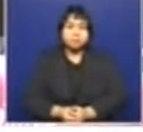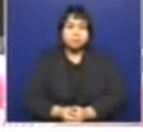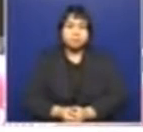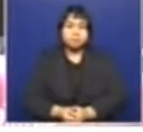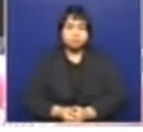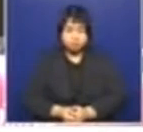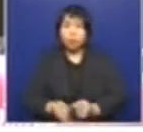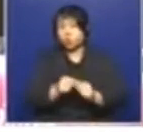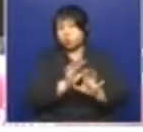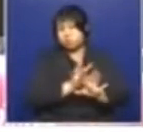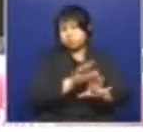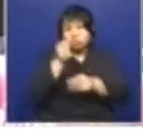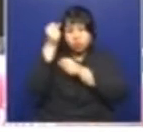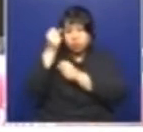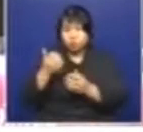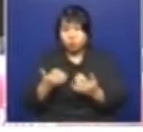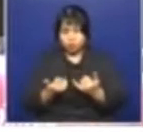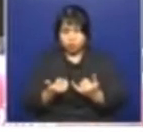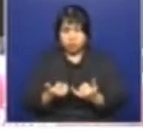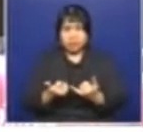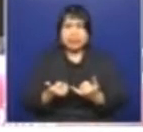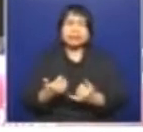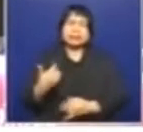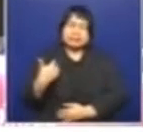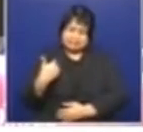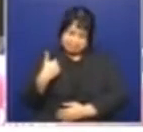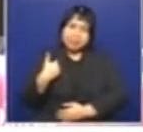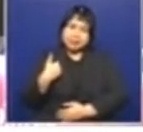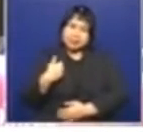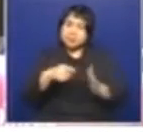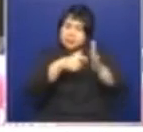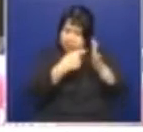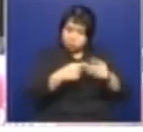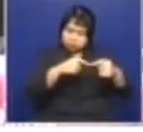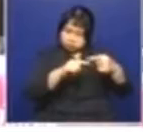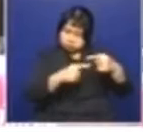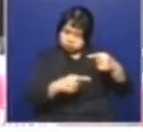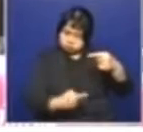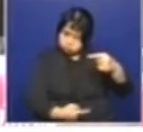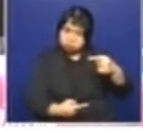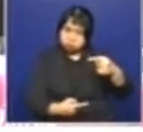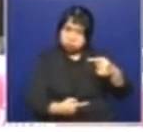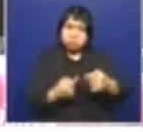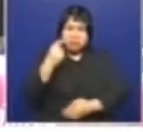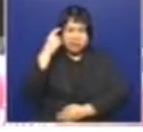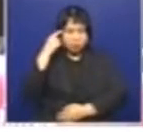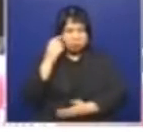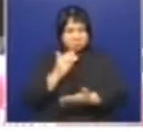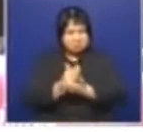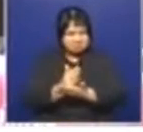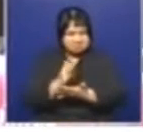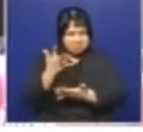การเมืองวันนี้มันมีสิ่งซึ่งบอกเหตุหลายอย่างที่คิดว่ามันจะไม่หยุดนะท่านนายก